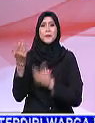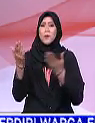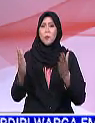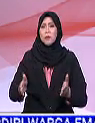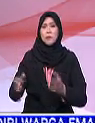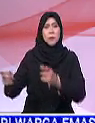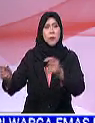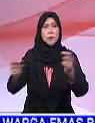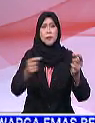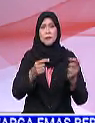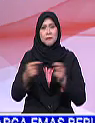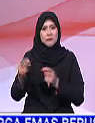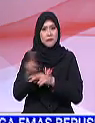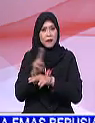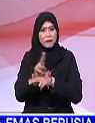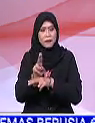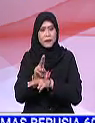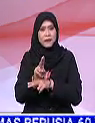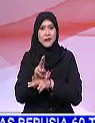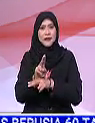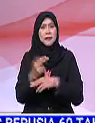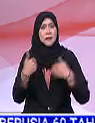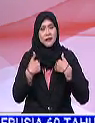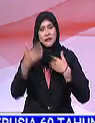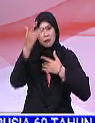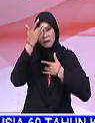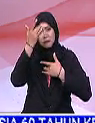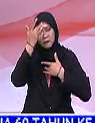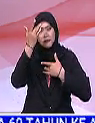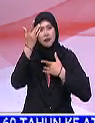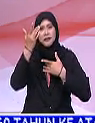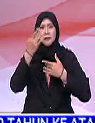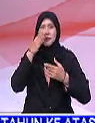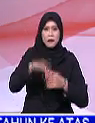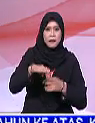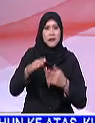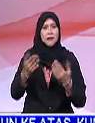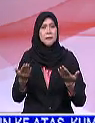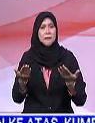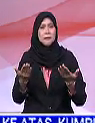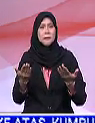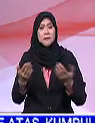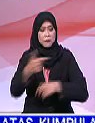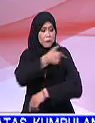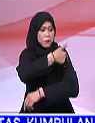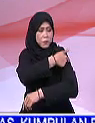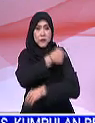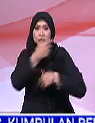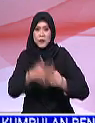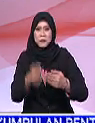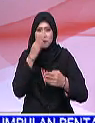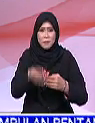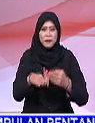kata-kata luar yang mengatakan ada kesan yang tak baik selepas suntikan ini.